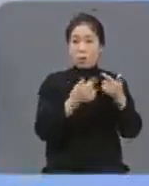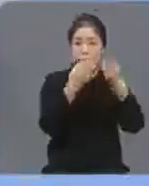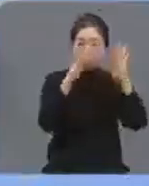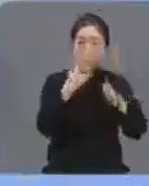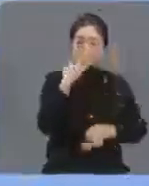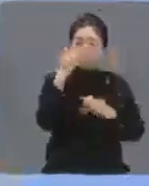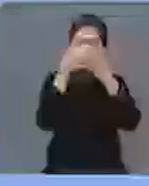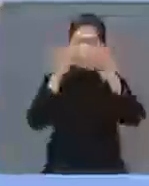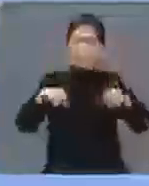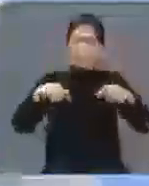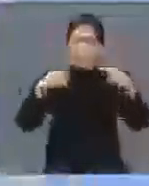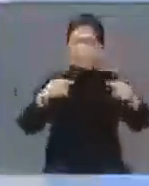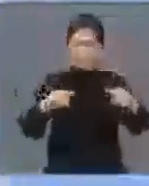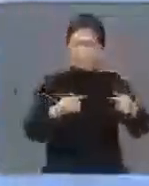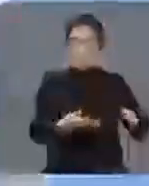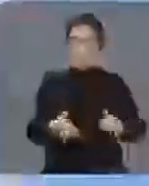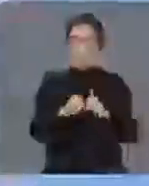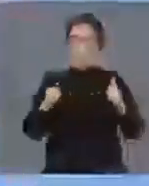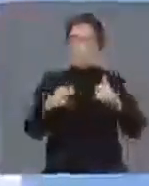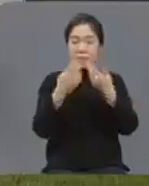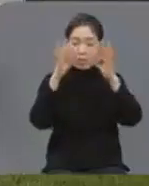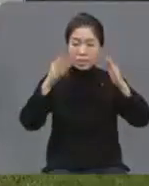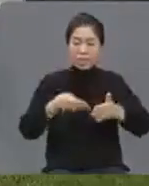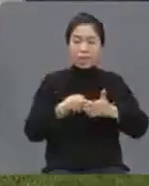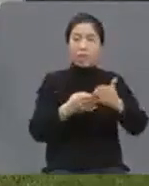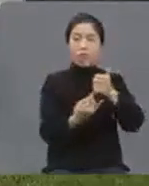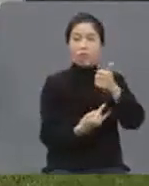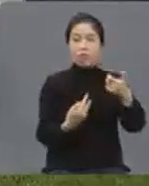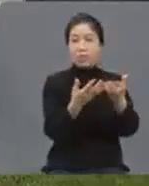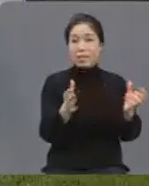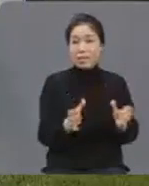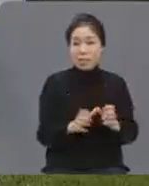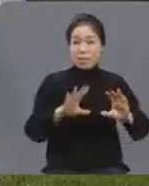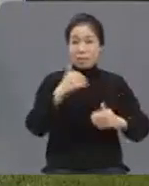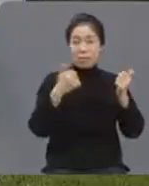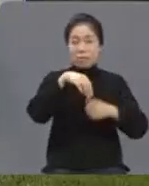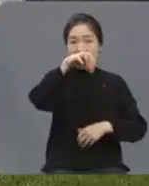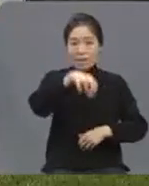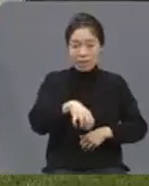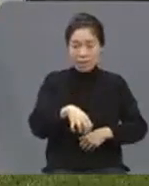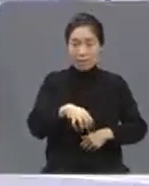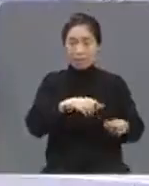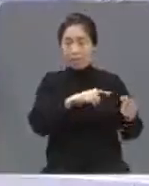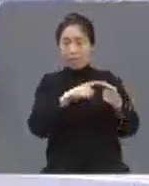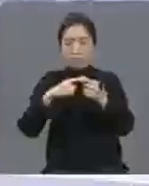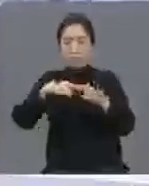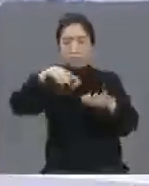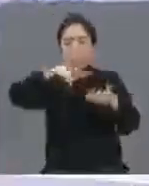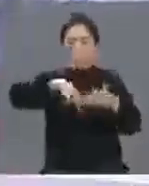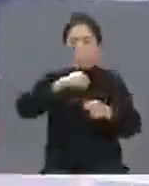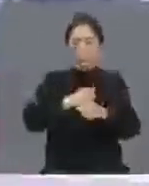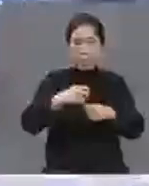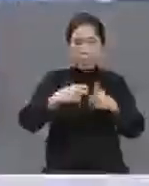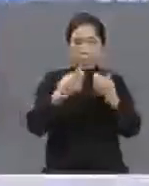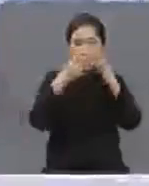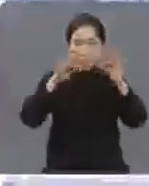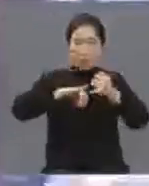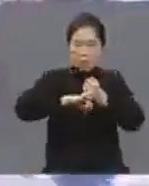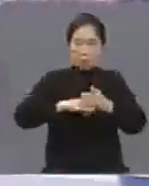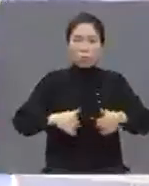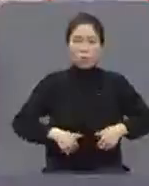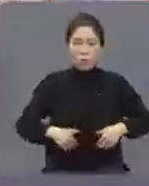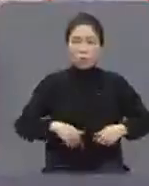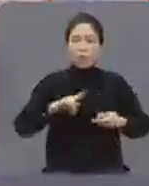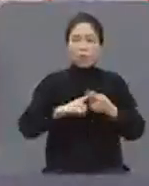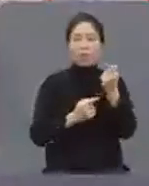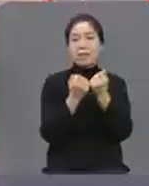순천대가 참여하는 범도민 의대 유치 추진단은 국회의사당 앞에서 결의문을 낭독하고 의대 유치 필요성에 대해